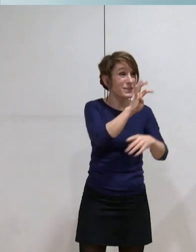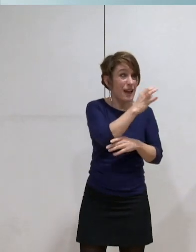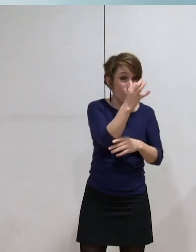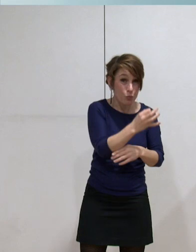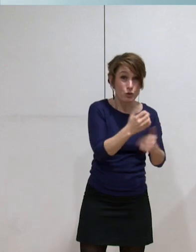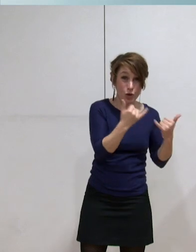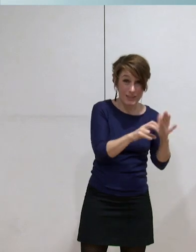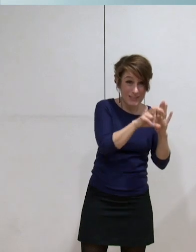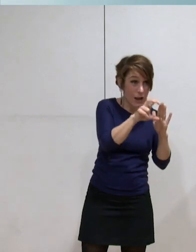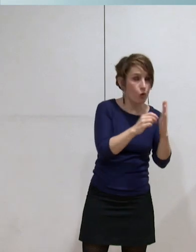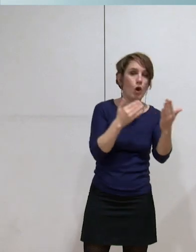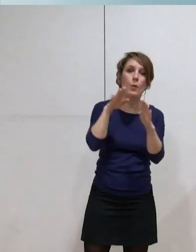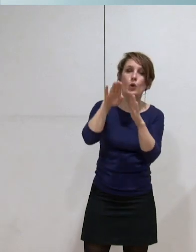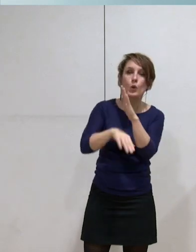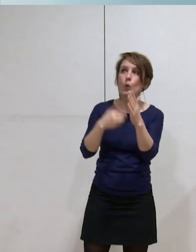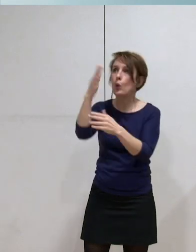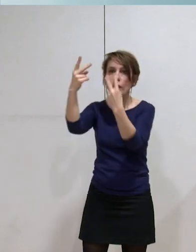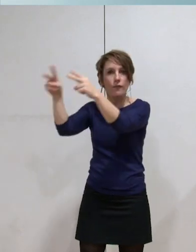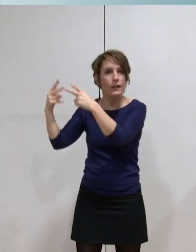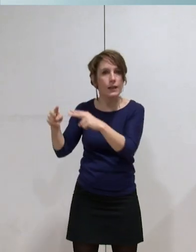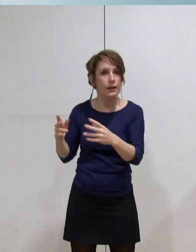dans ces autres grandes